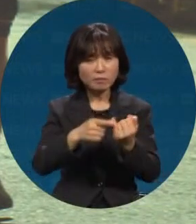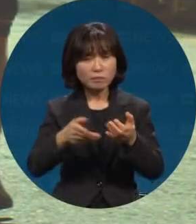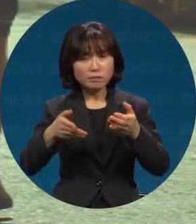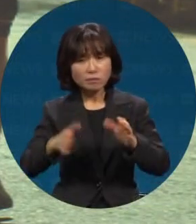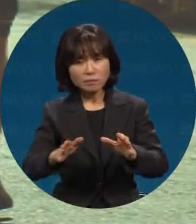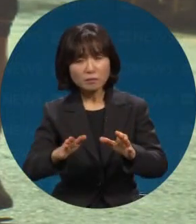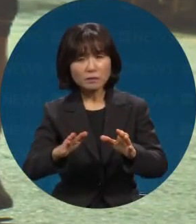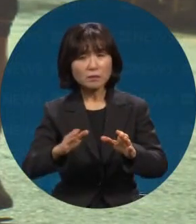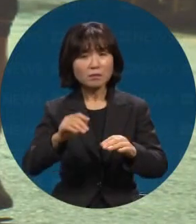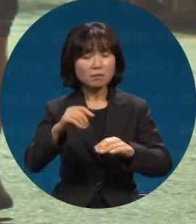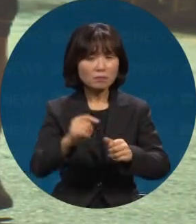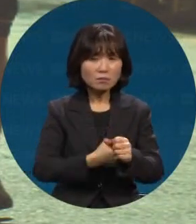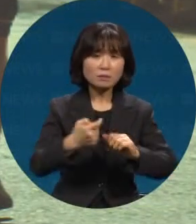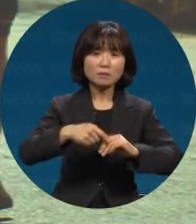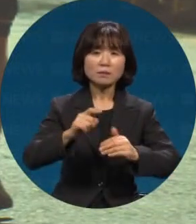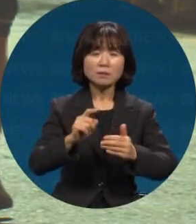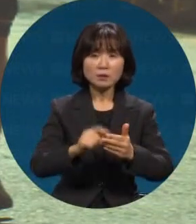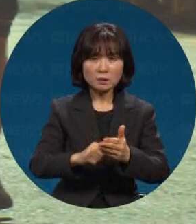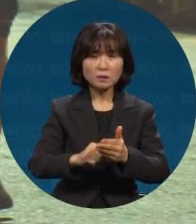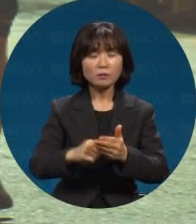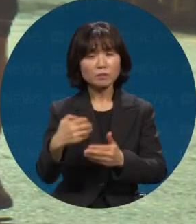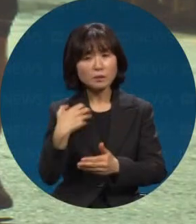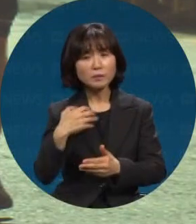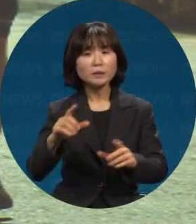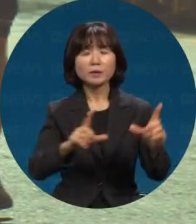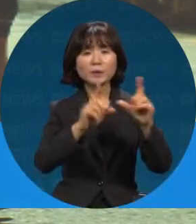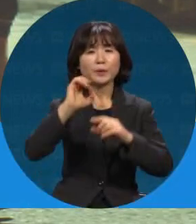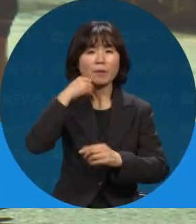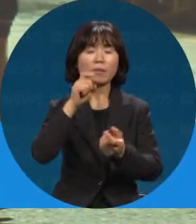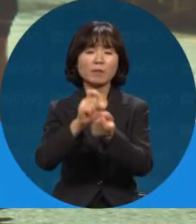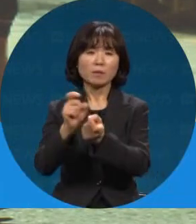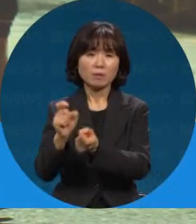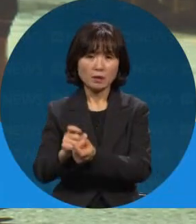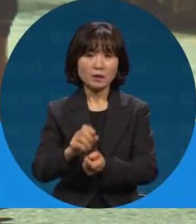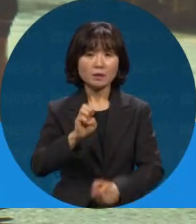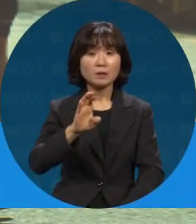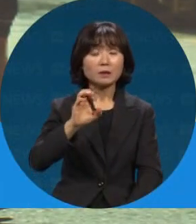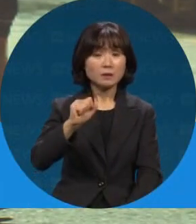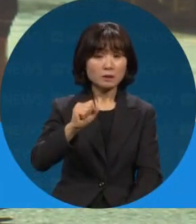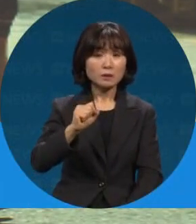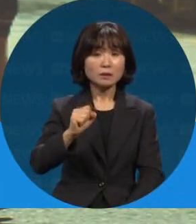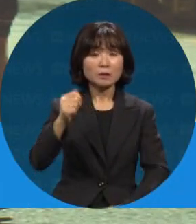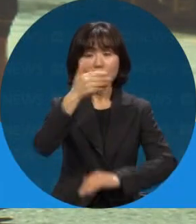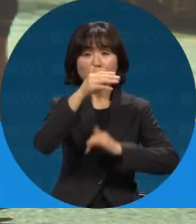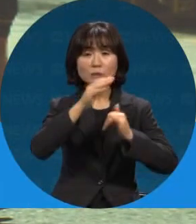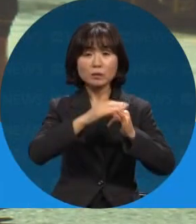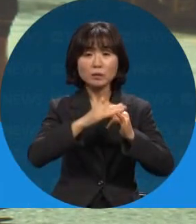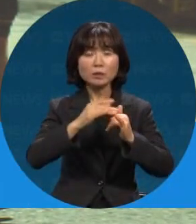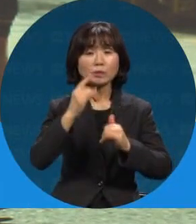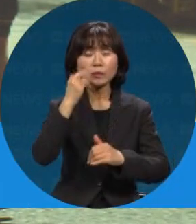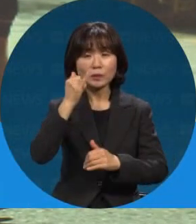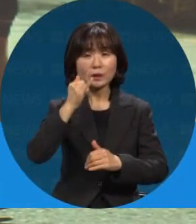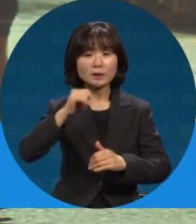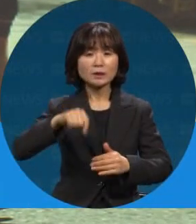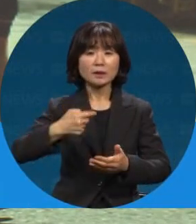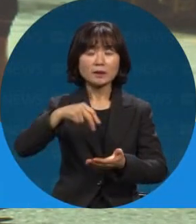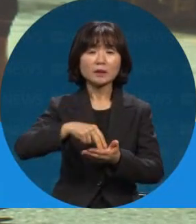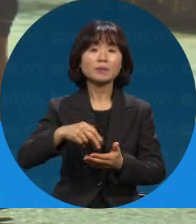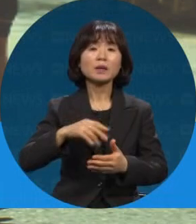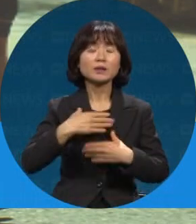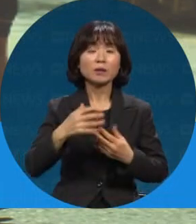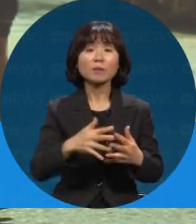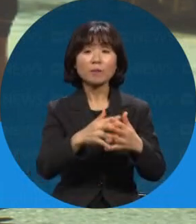생활고에 내몰리는 경우도 많습니다 ebs는 청소년 부모의 자립 안전망을 점검하는 기획보도를